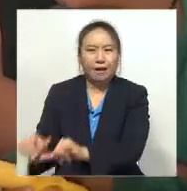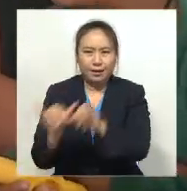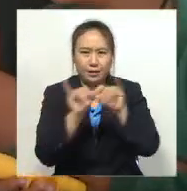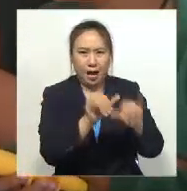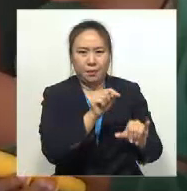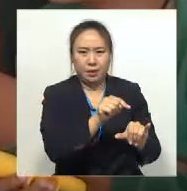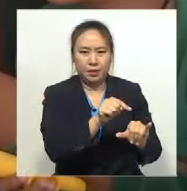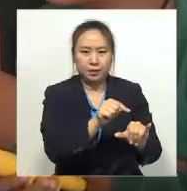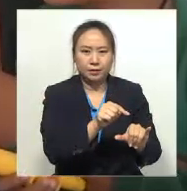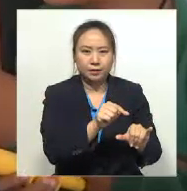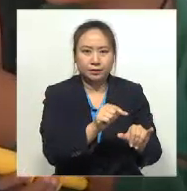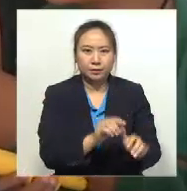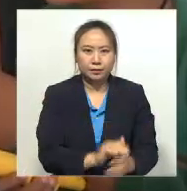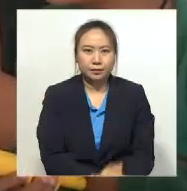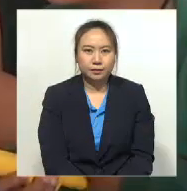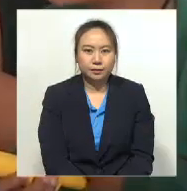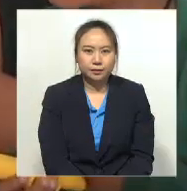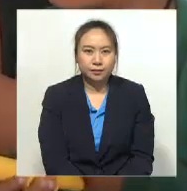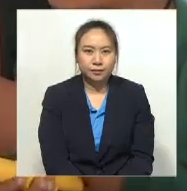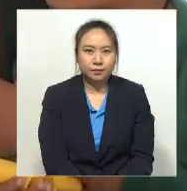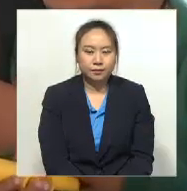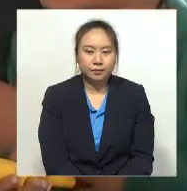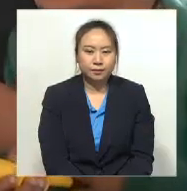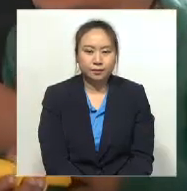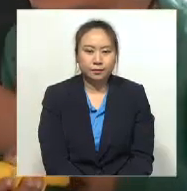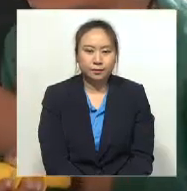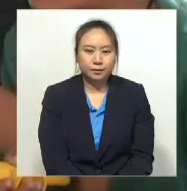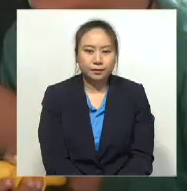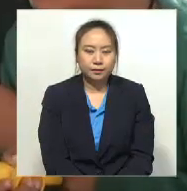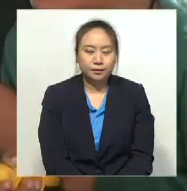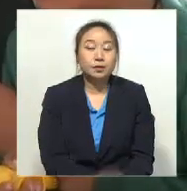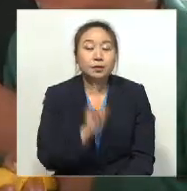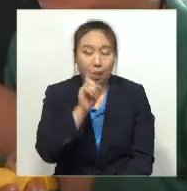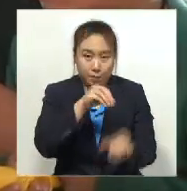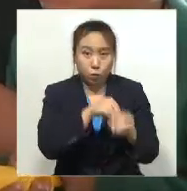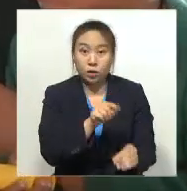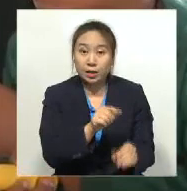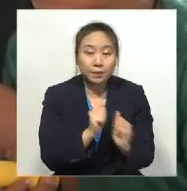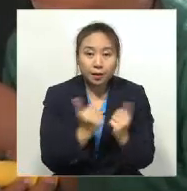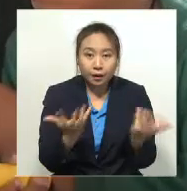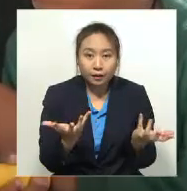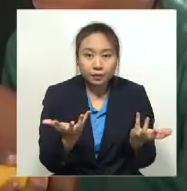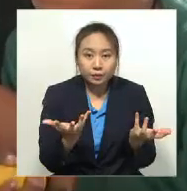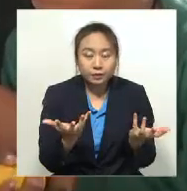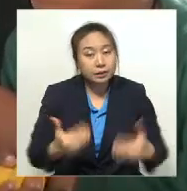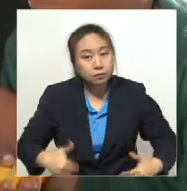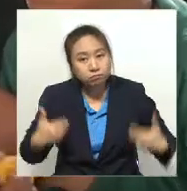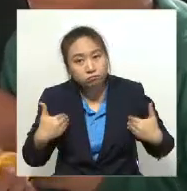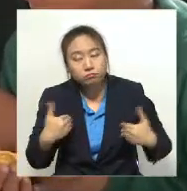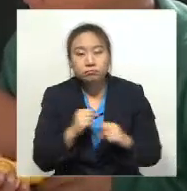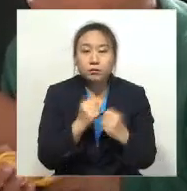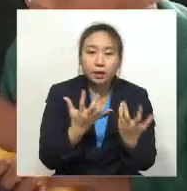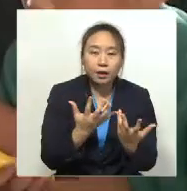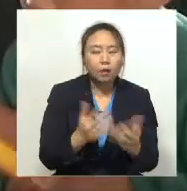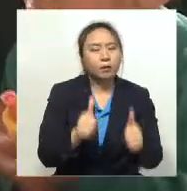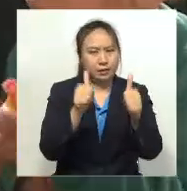านมันมาแห้งกว่านี้ครับผมครับครับ แล้วมาอยู่ที่นี่แล้วเป็นยังไงบ้างคะชีวิตการเง ินจะสะ